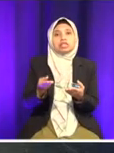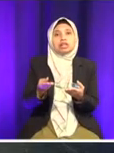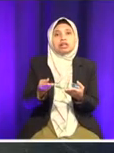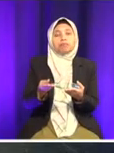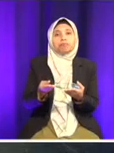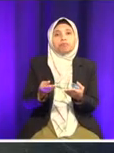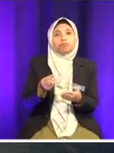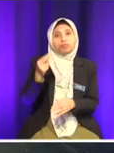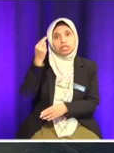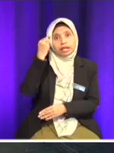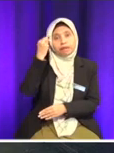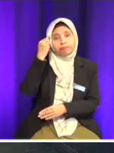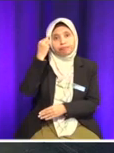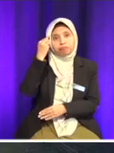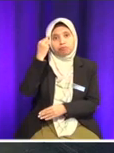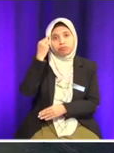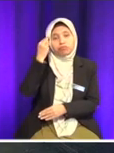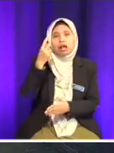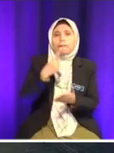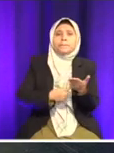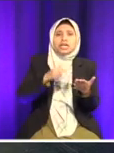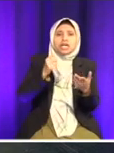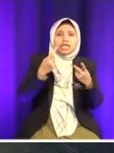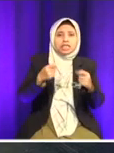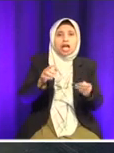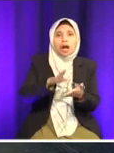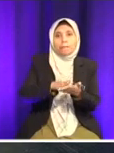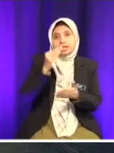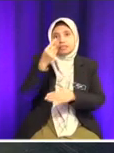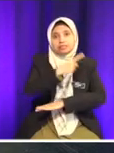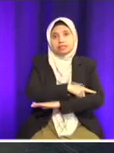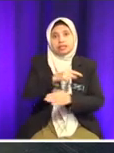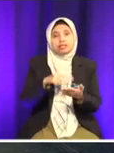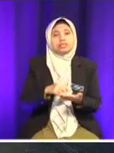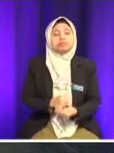Mungkin Naim menabung adalah belajar untuk kelas hari ini